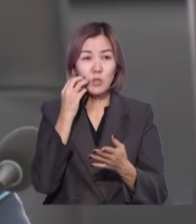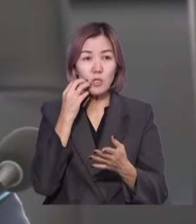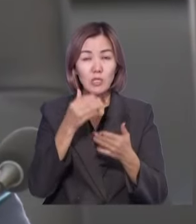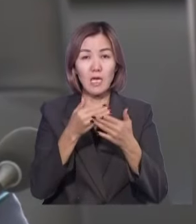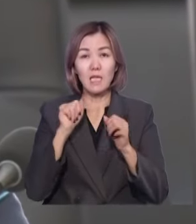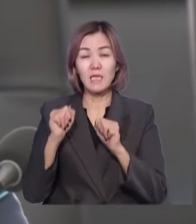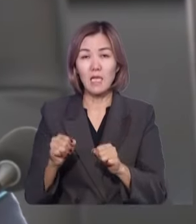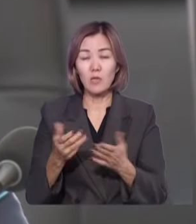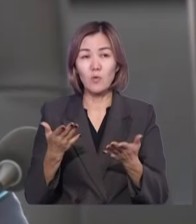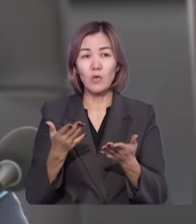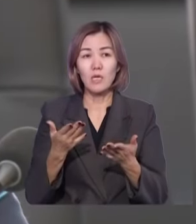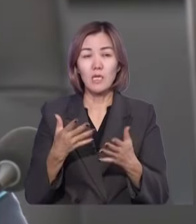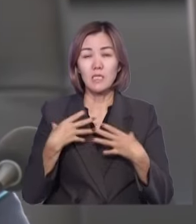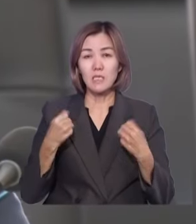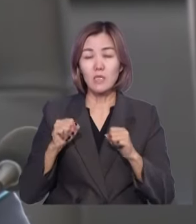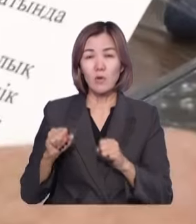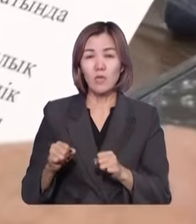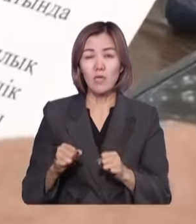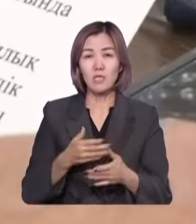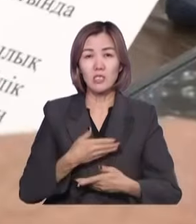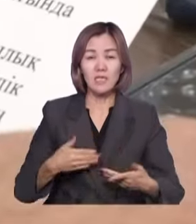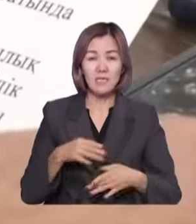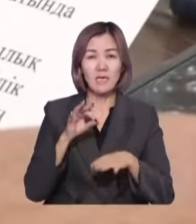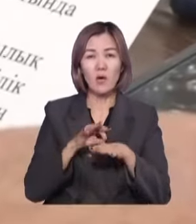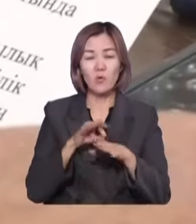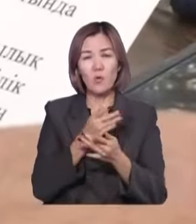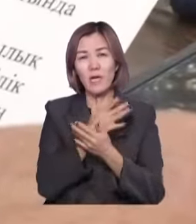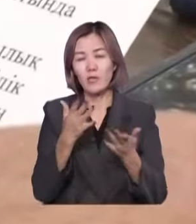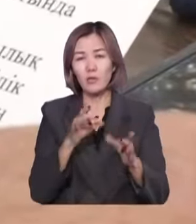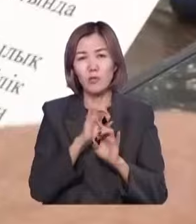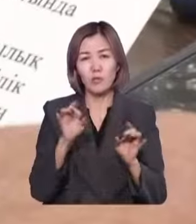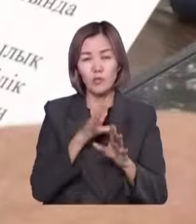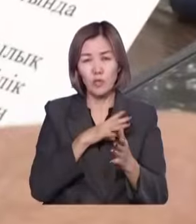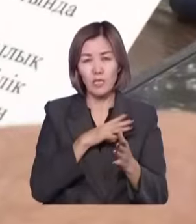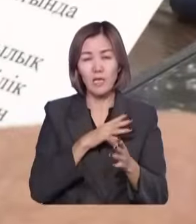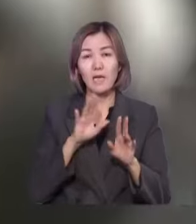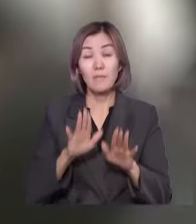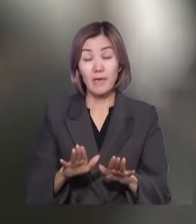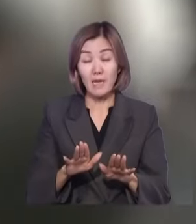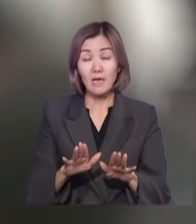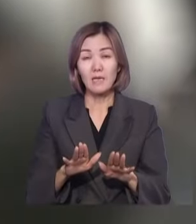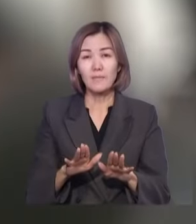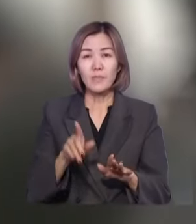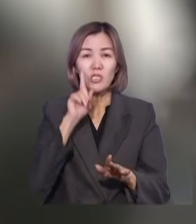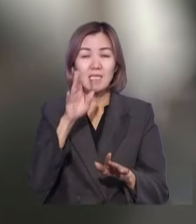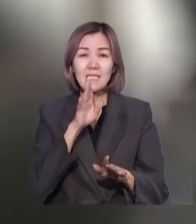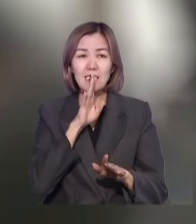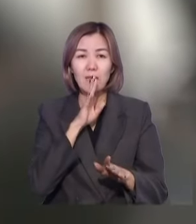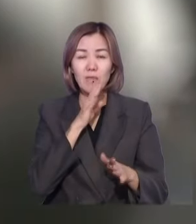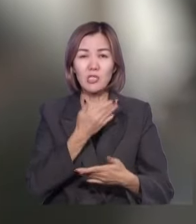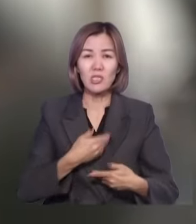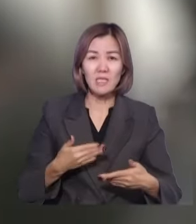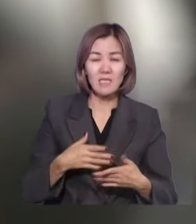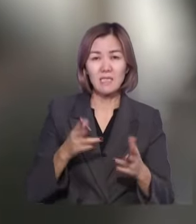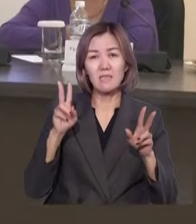алу, репродуктивті денсаулық, жыныстық инфекциялар туралы мәлімет беріліпті. Бірақ мамандардың жас қыздармен жыныстық